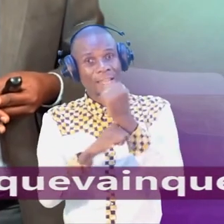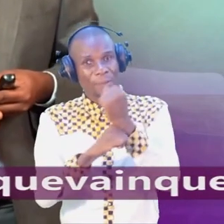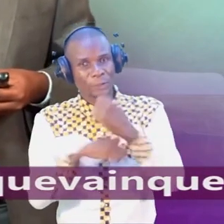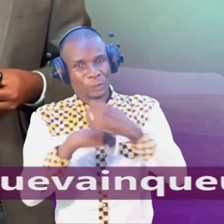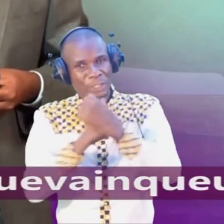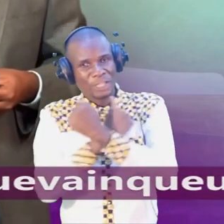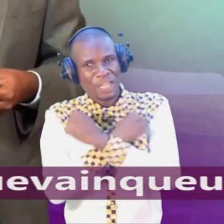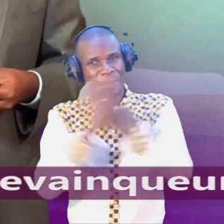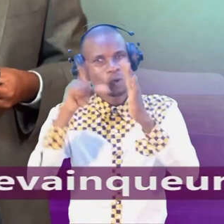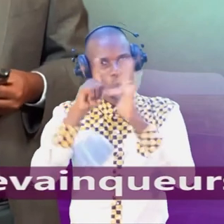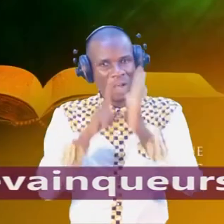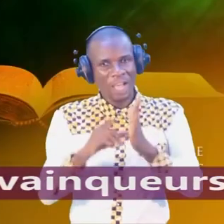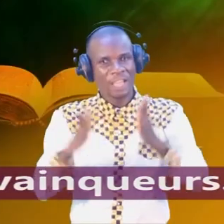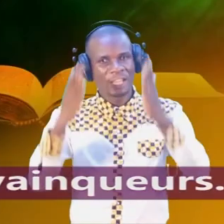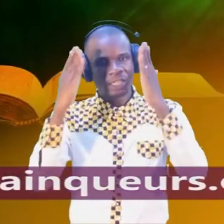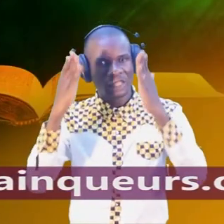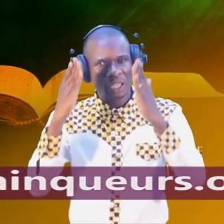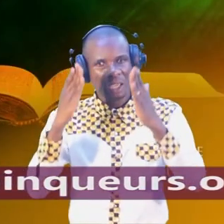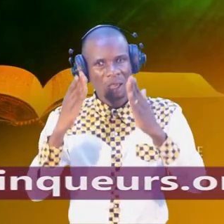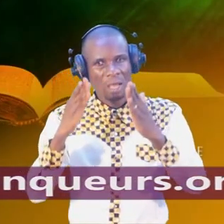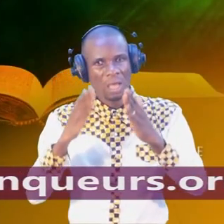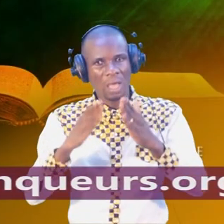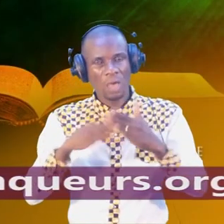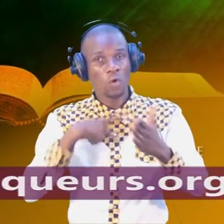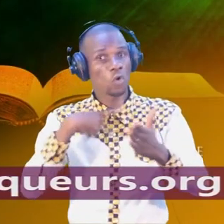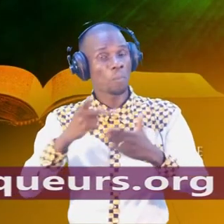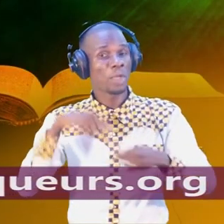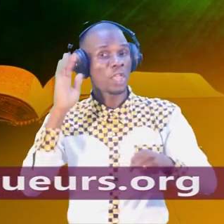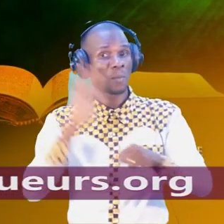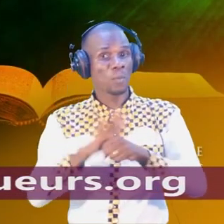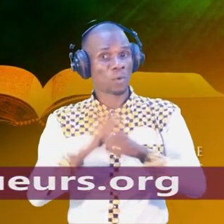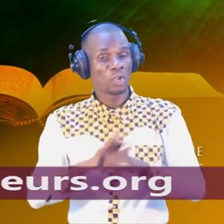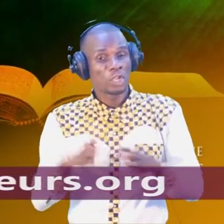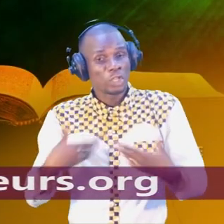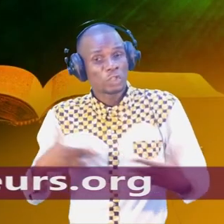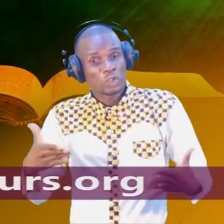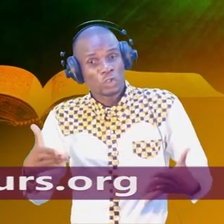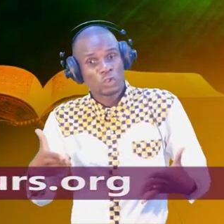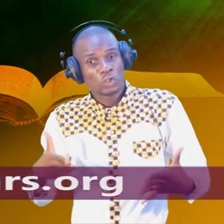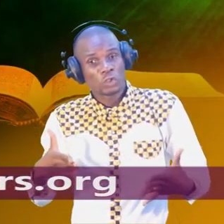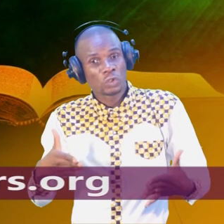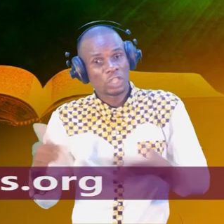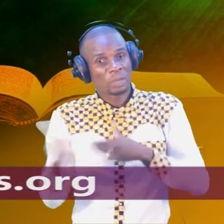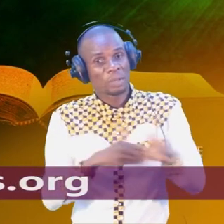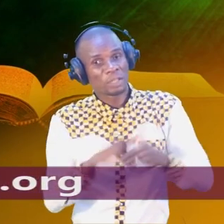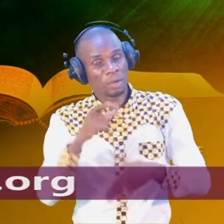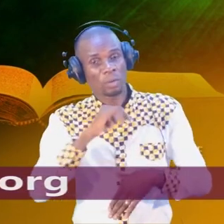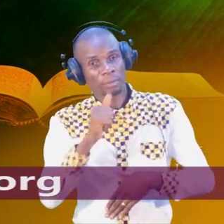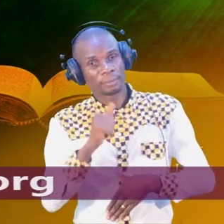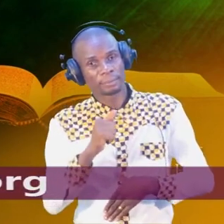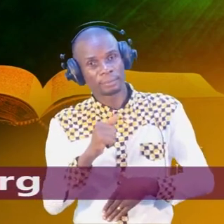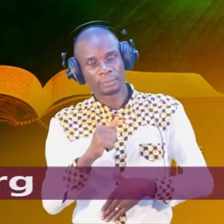119 fungu la 165: wana amani nyingi waipendao sheria